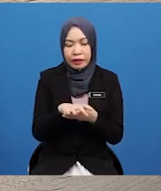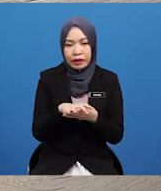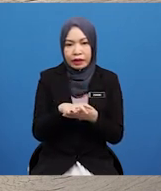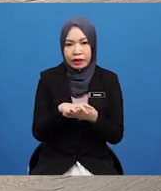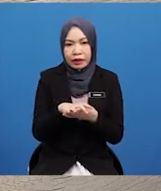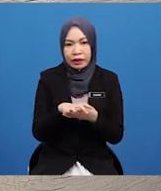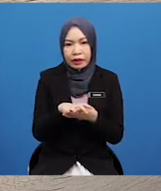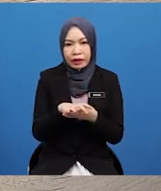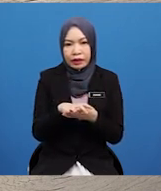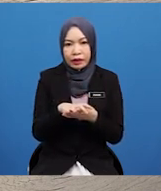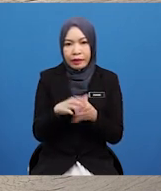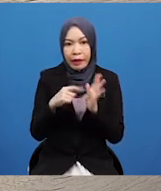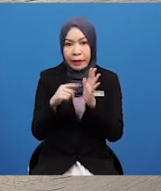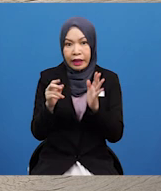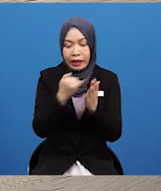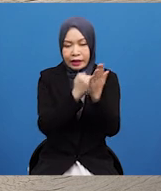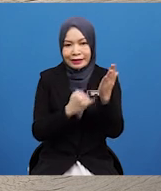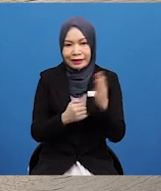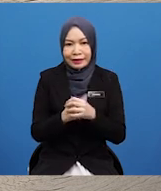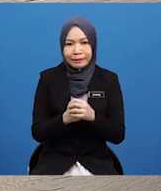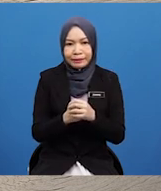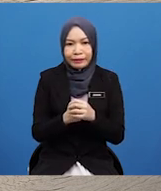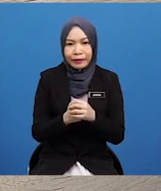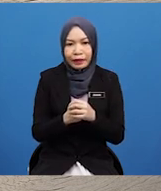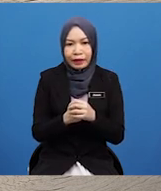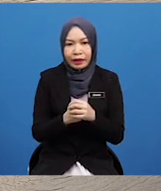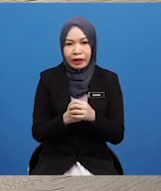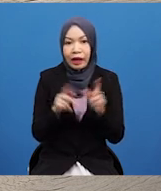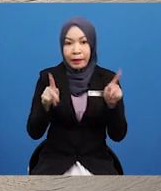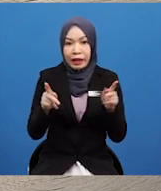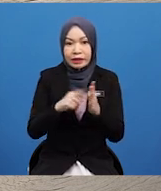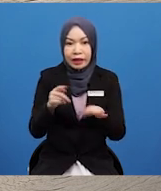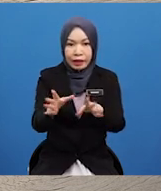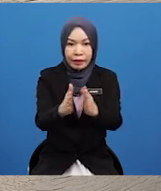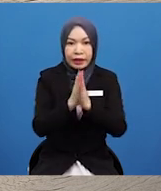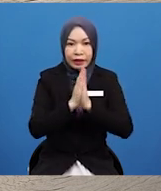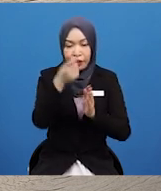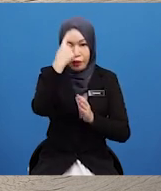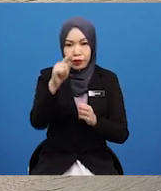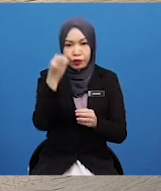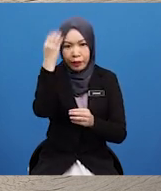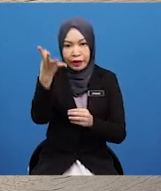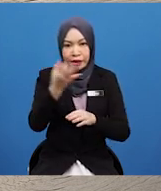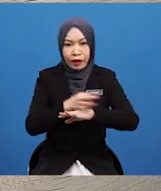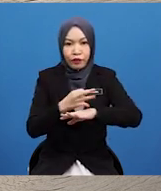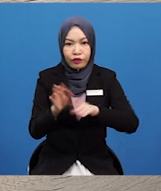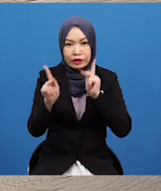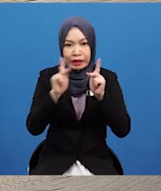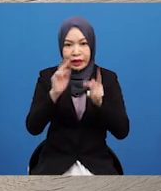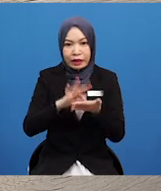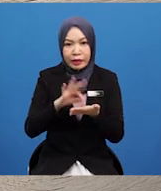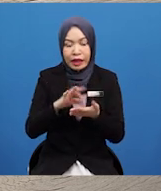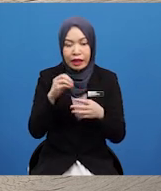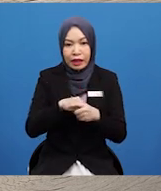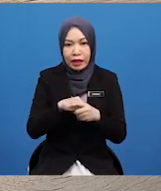ayat 1 hingga 4 di atas, pelajar diminta untuk menyatakan fungsi kata bilangan dalam ayat